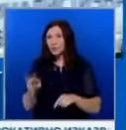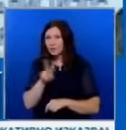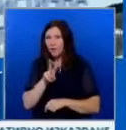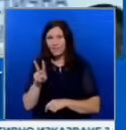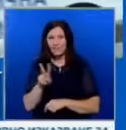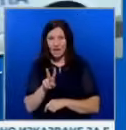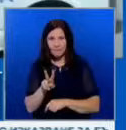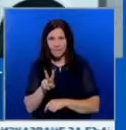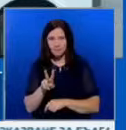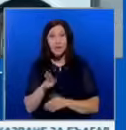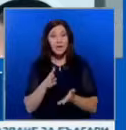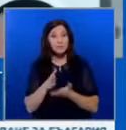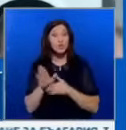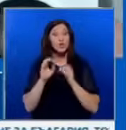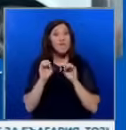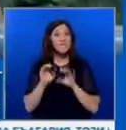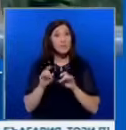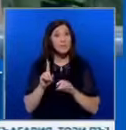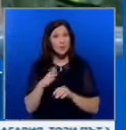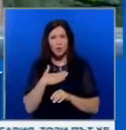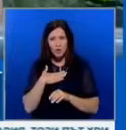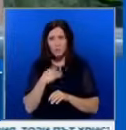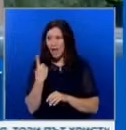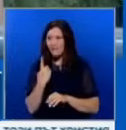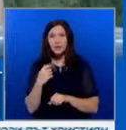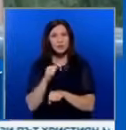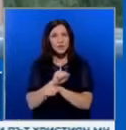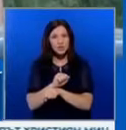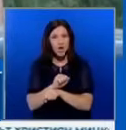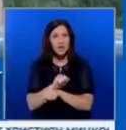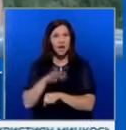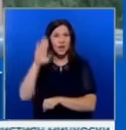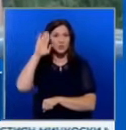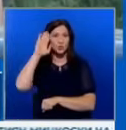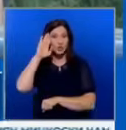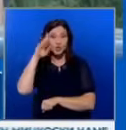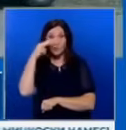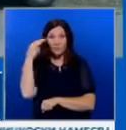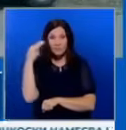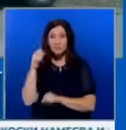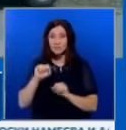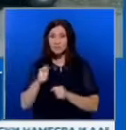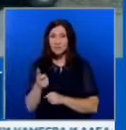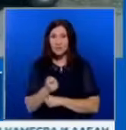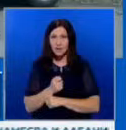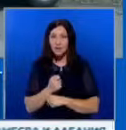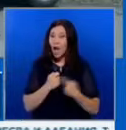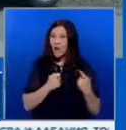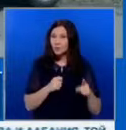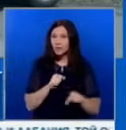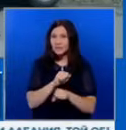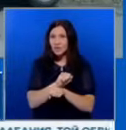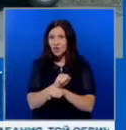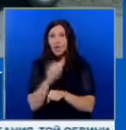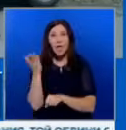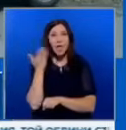двама. Според информацията, която имаме, единият от задържаните е служител на фирмата за бързи кредити. Другият задържан пък е